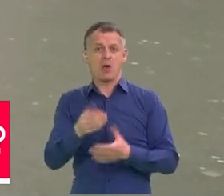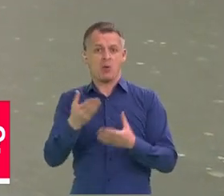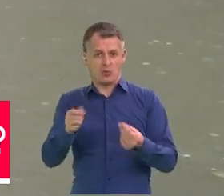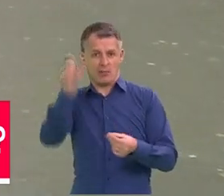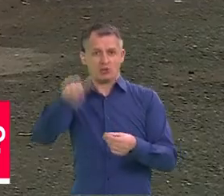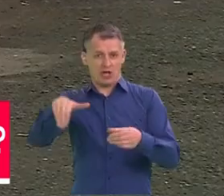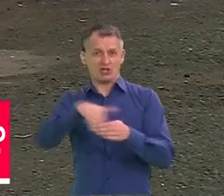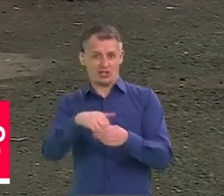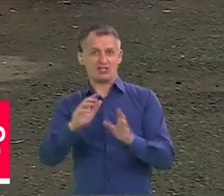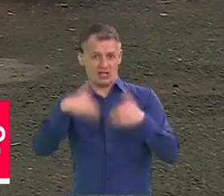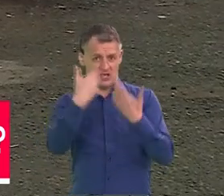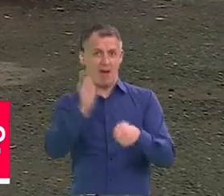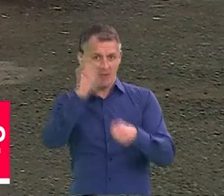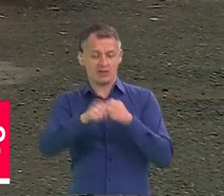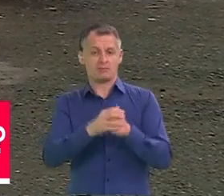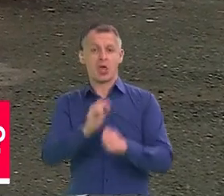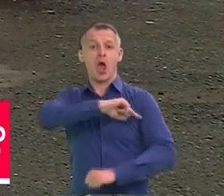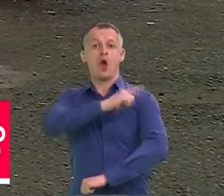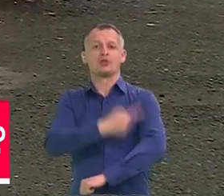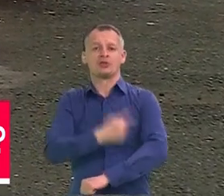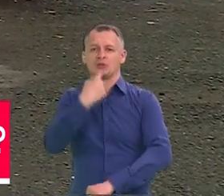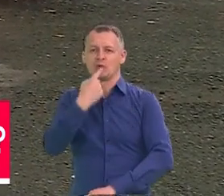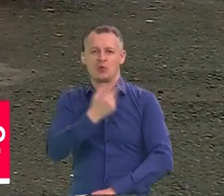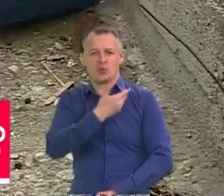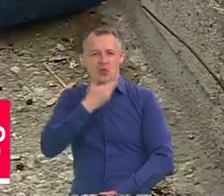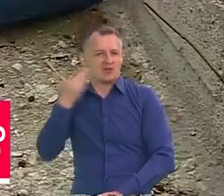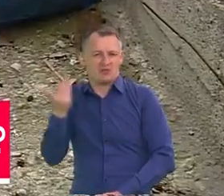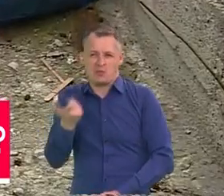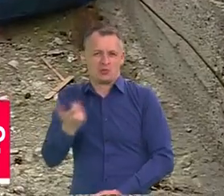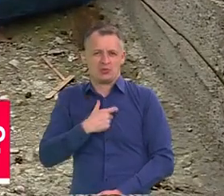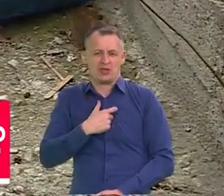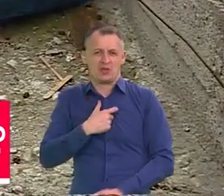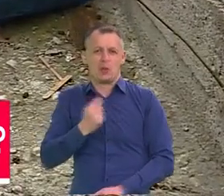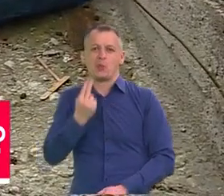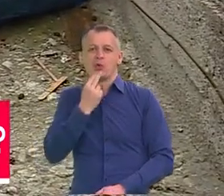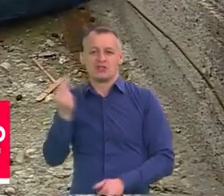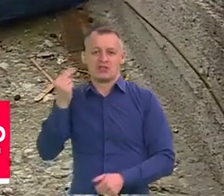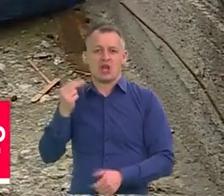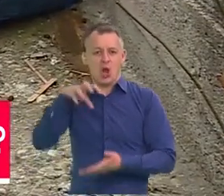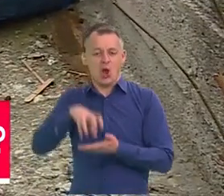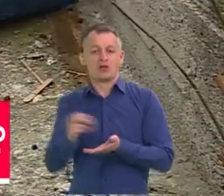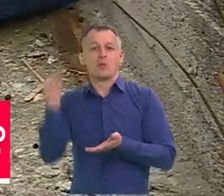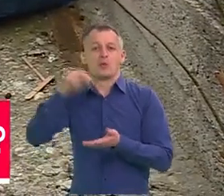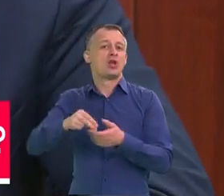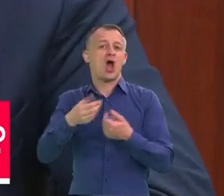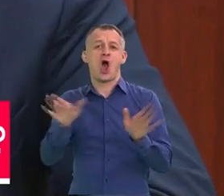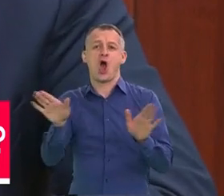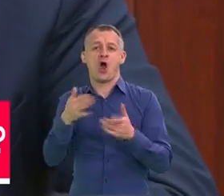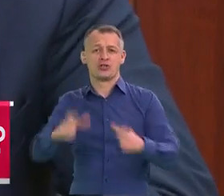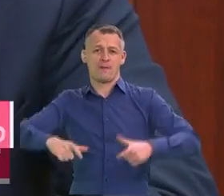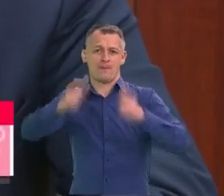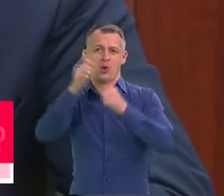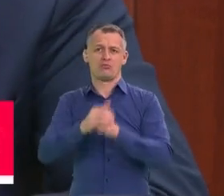să-i amendeze. Autoritățile spun că nu au cum să pună poliția locală peste tot, la fiecare scară de bloc.